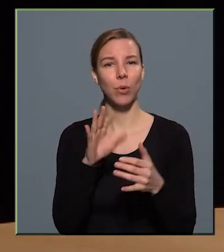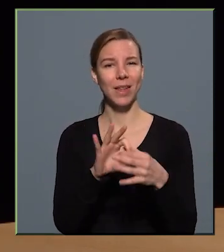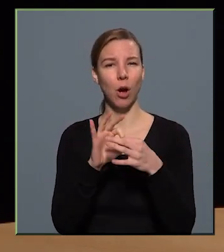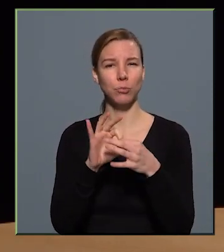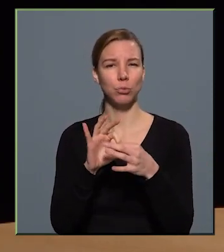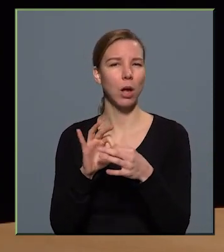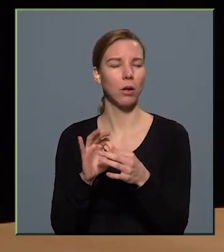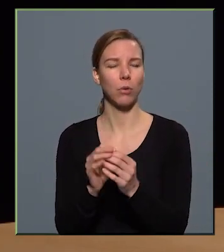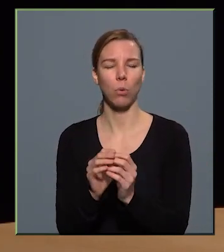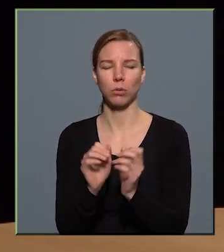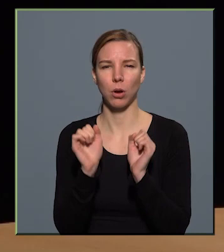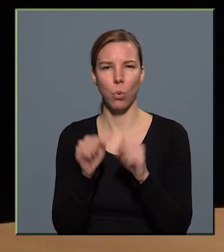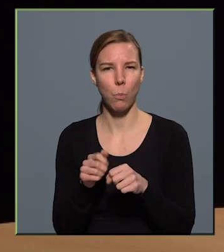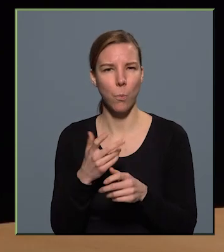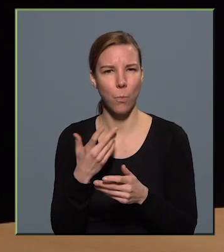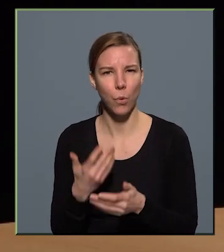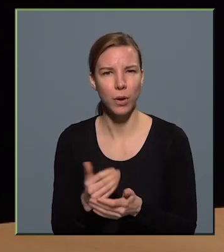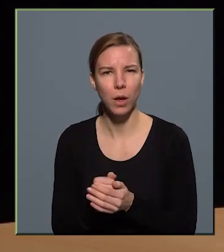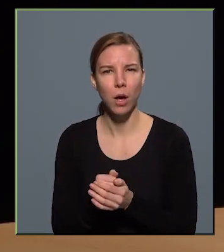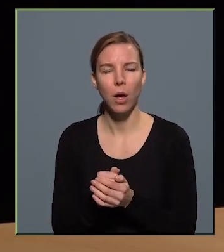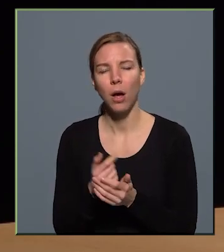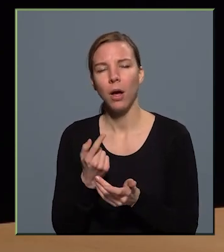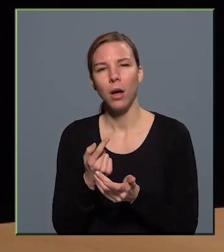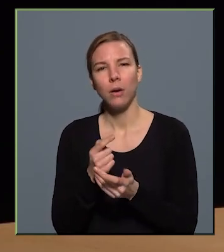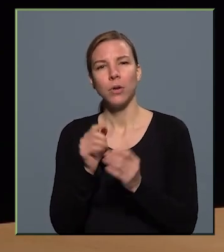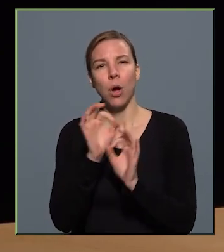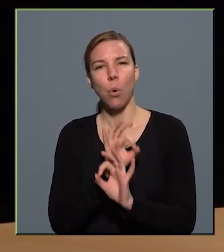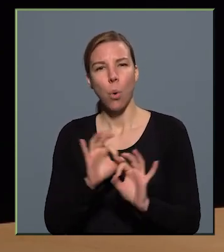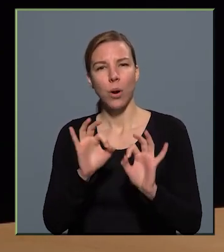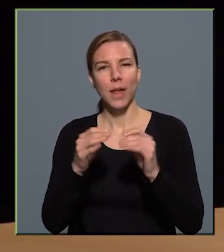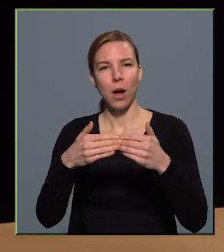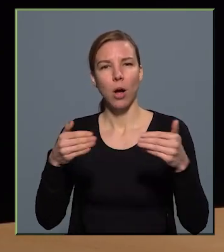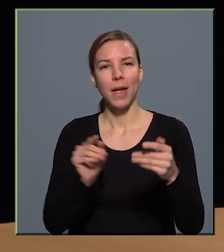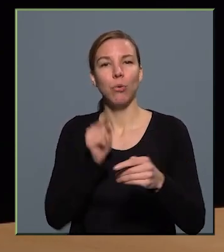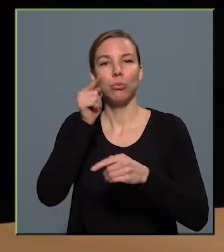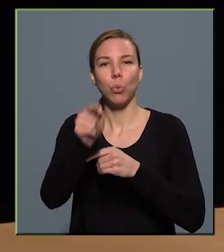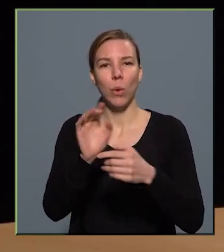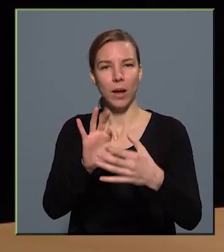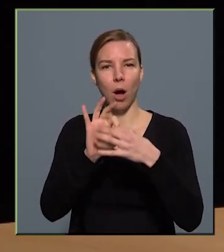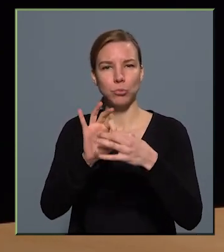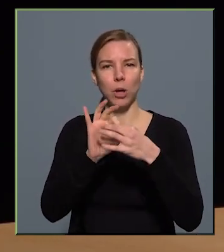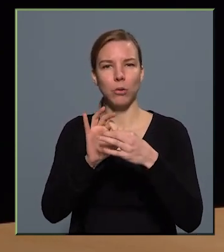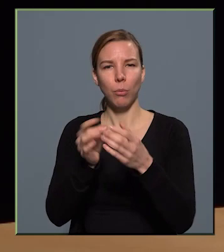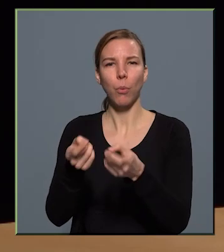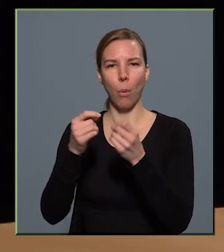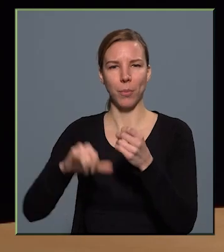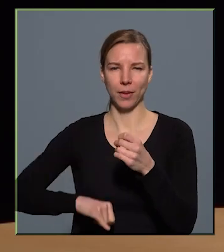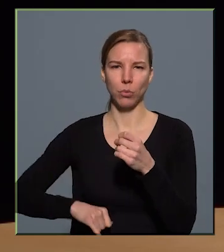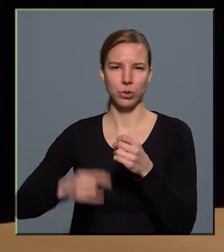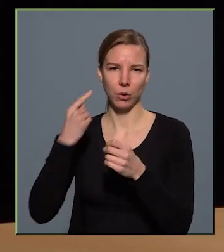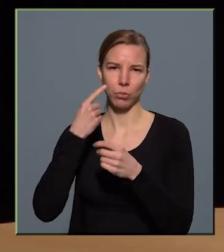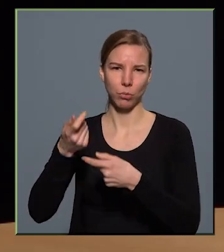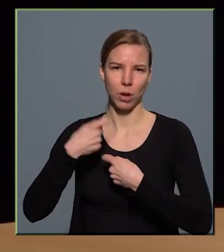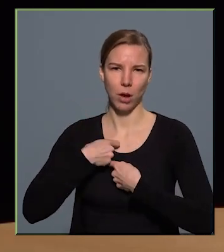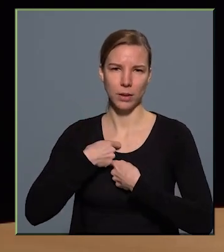nagyon komoly, vagy azt mondom, hogy az ország vagy állam határon túli kapcsolatok nagyon komoly biztonságot tudnak adni gázban, áramban.